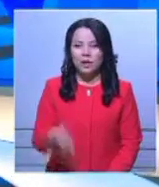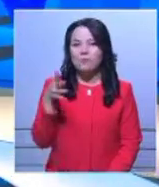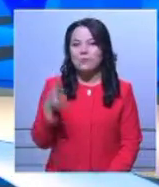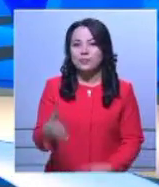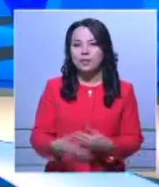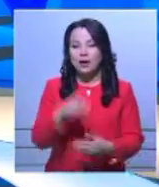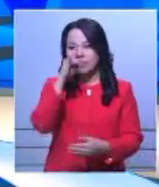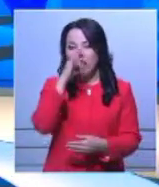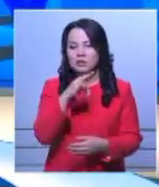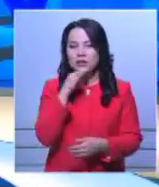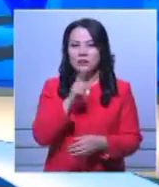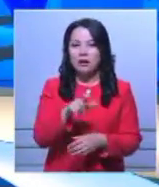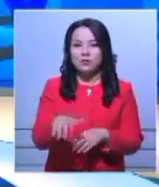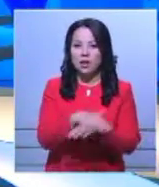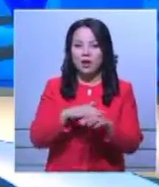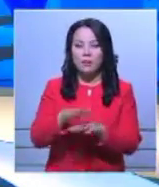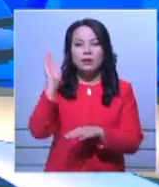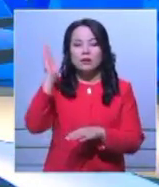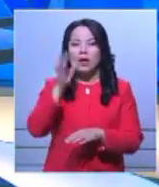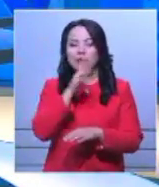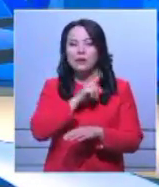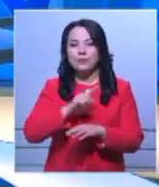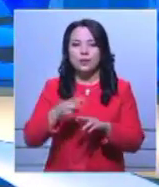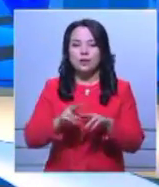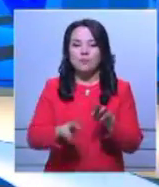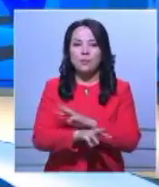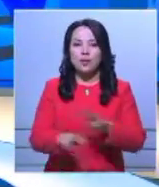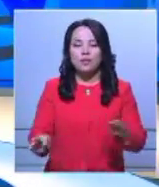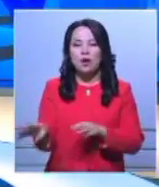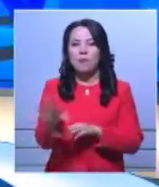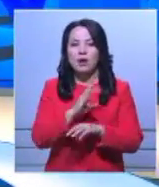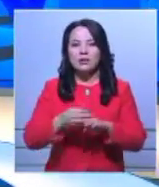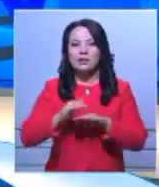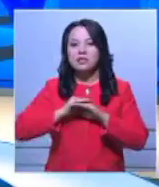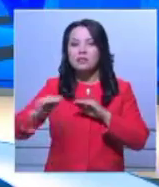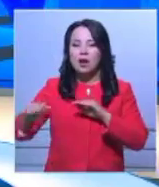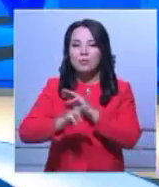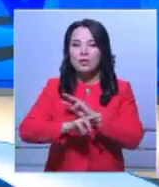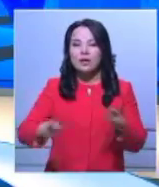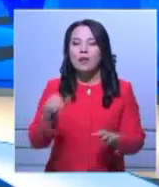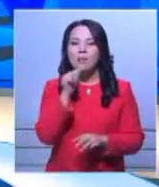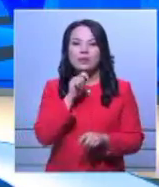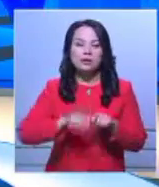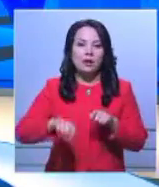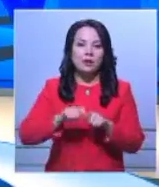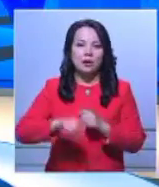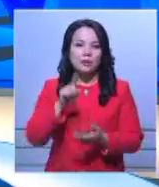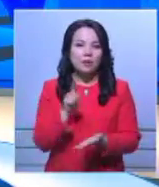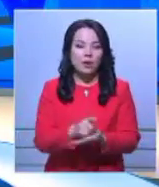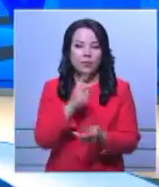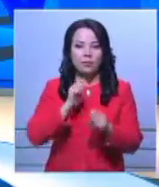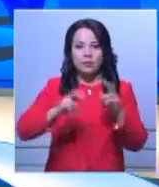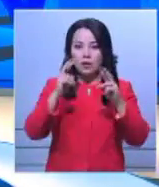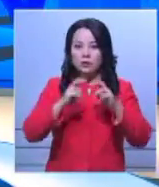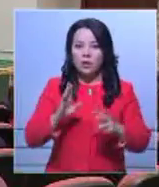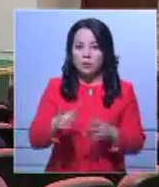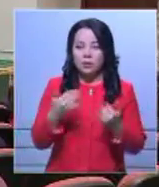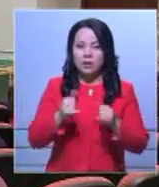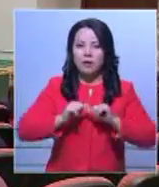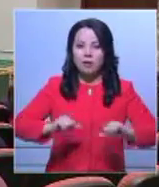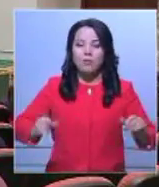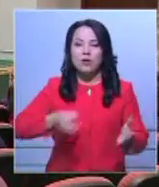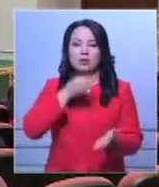5000-нан астам қазақстандық алдағы мәжіліспен барлық деңгейдегі мәслихаттар сайлауында бағын сынайтын болады. Бүгін орталық сайлау комиссиясы алдағы